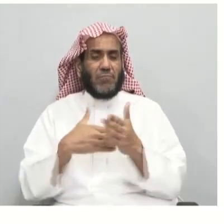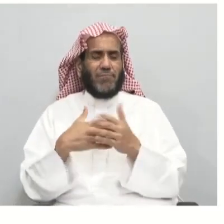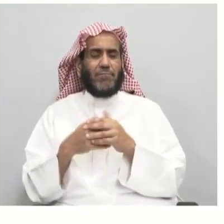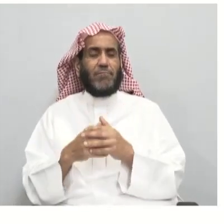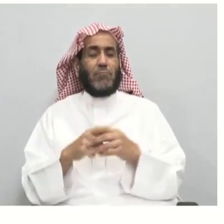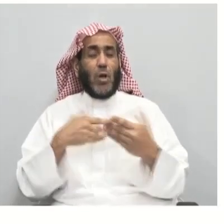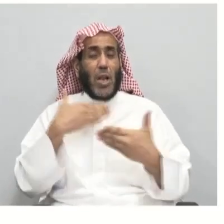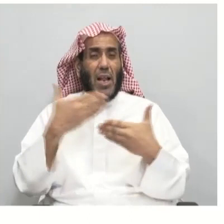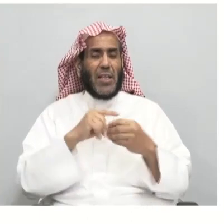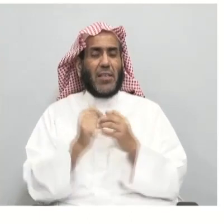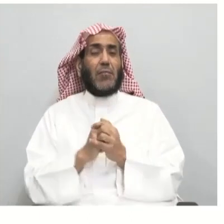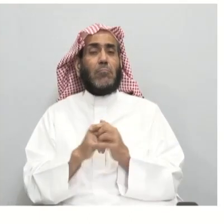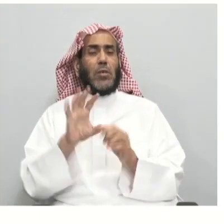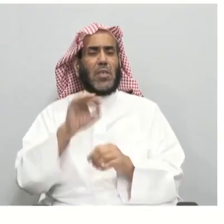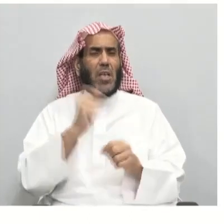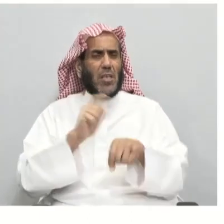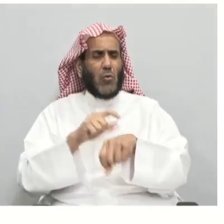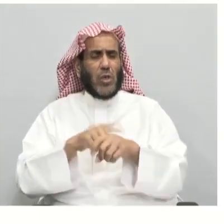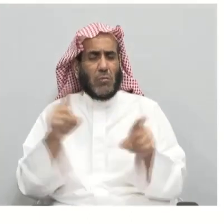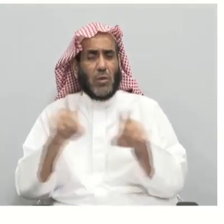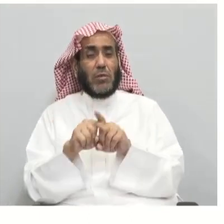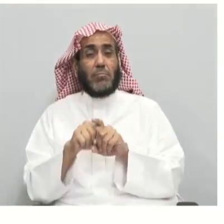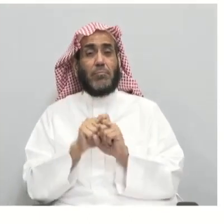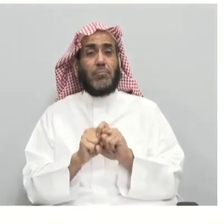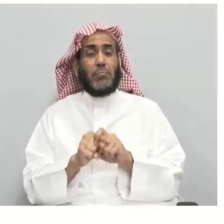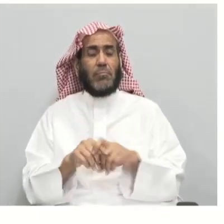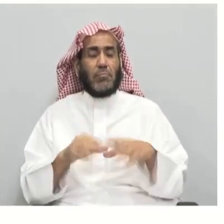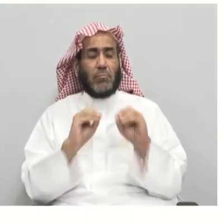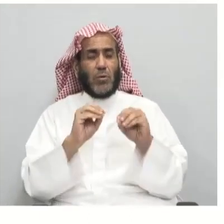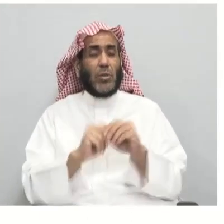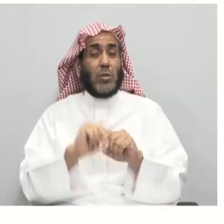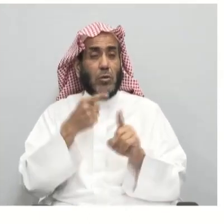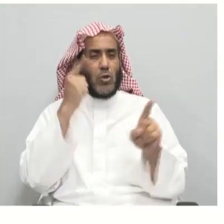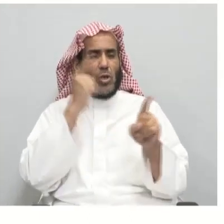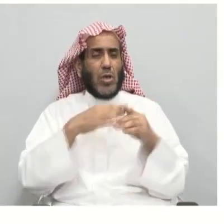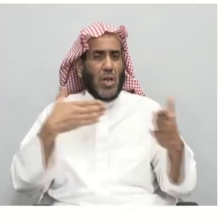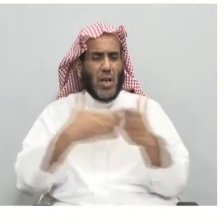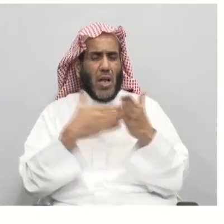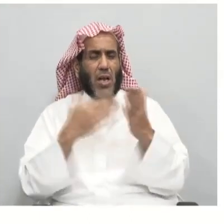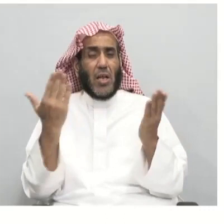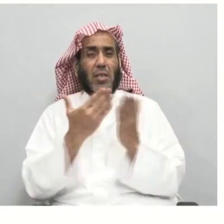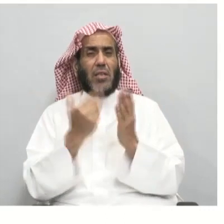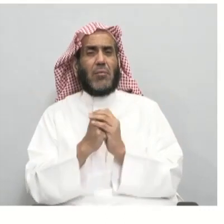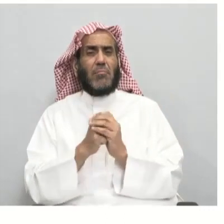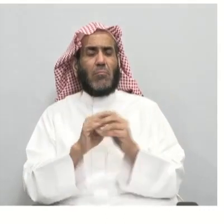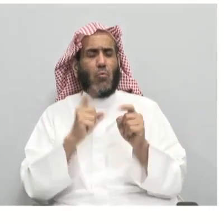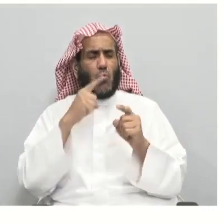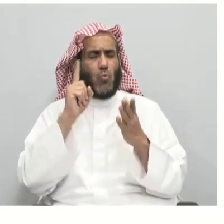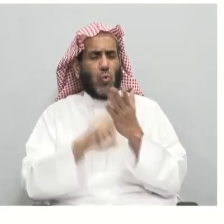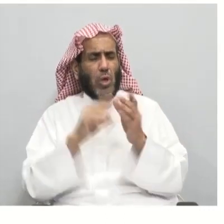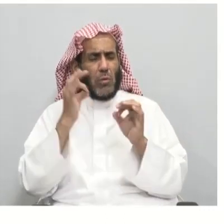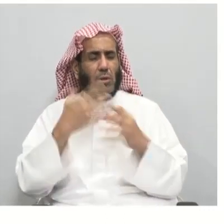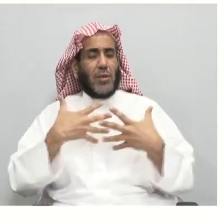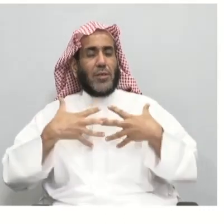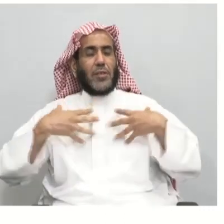الحديث اختيار التوقيت المناسب واعطاء اشاره لانهاء الحديث والتاكد على